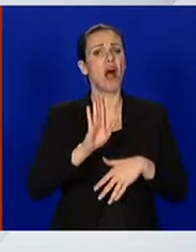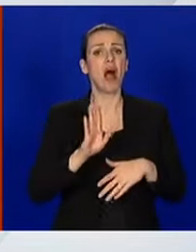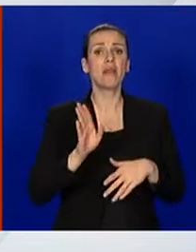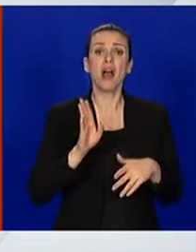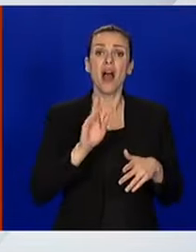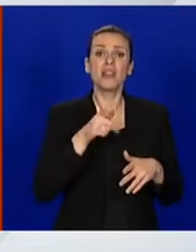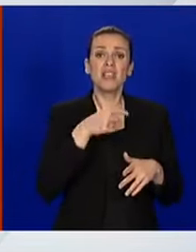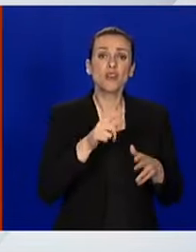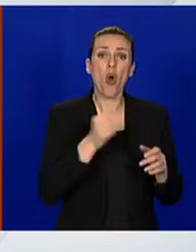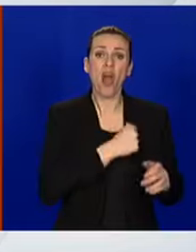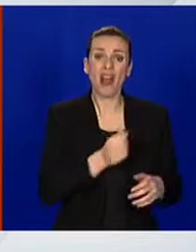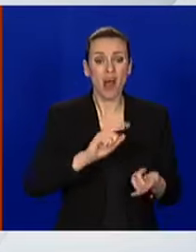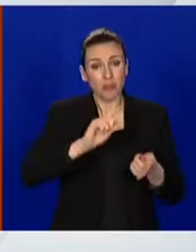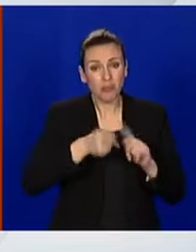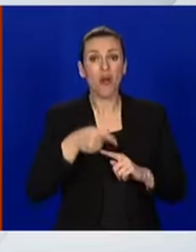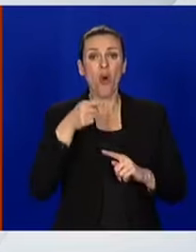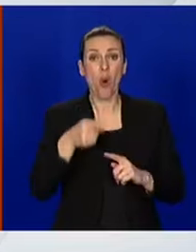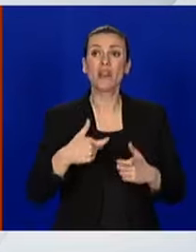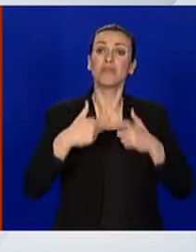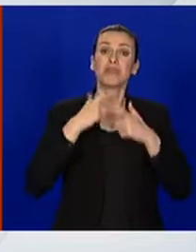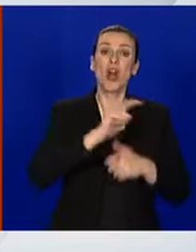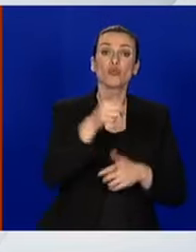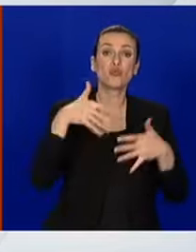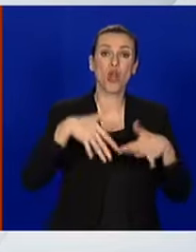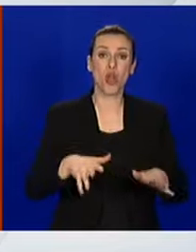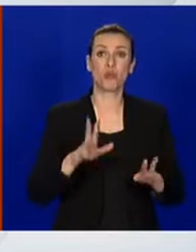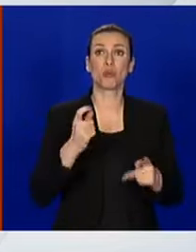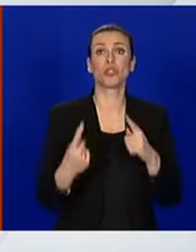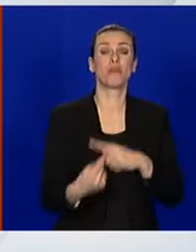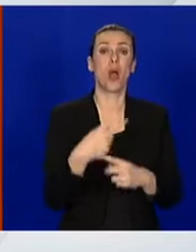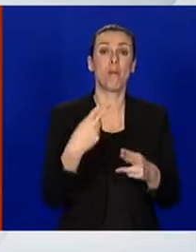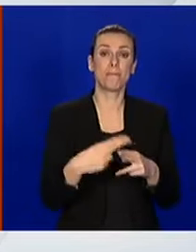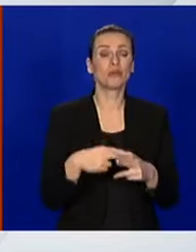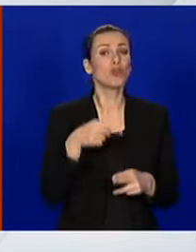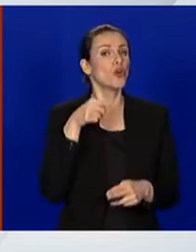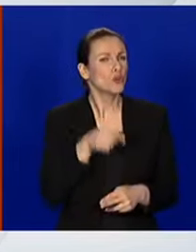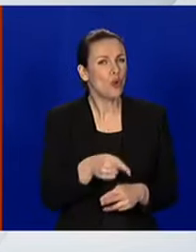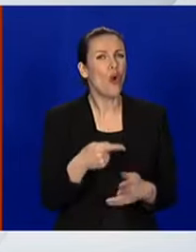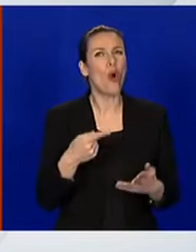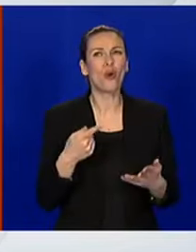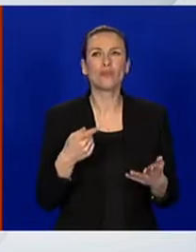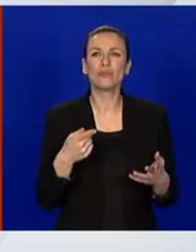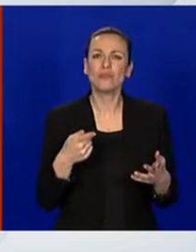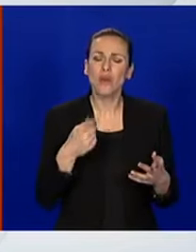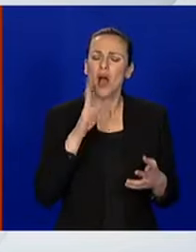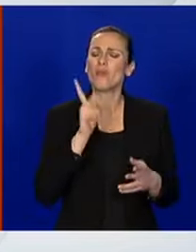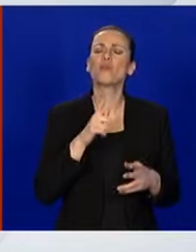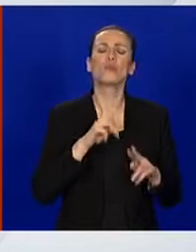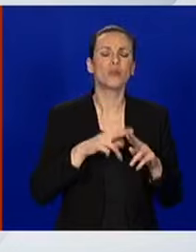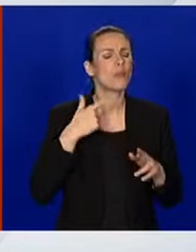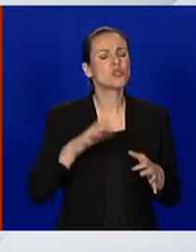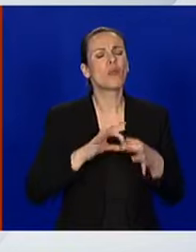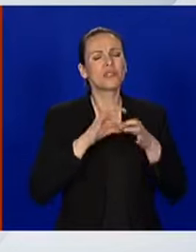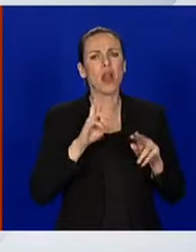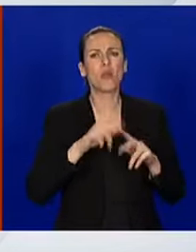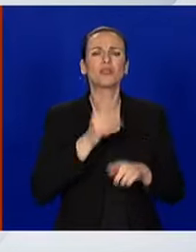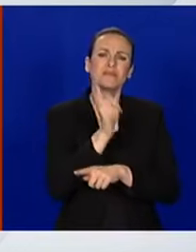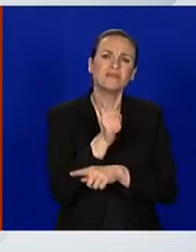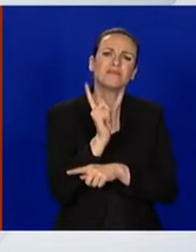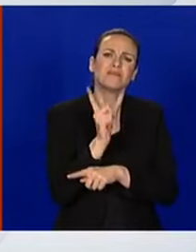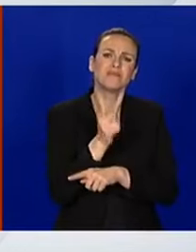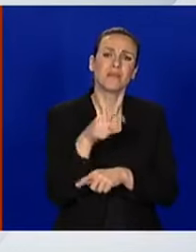hrabrost, već ugrožavaju druge. I to je nešto na što će im se stalno ukazivati od